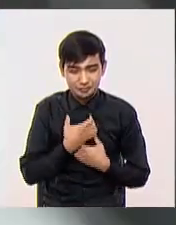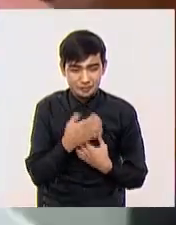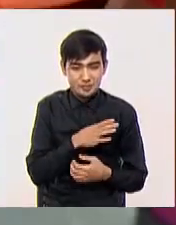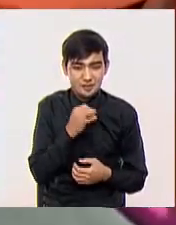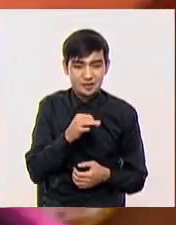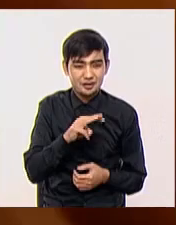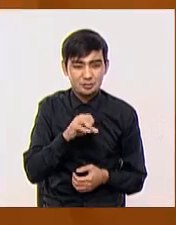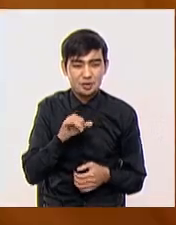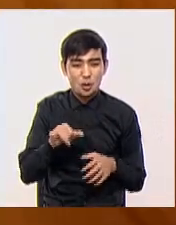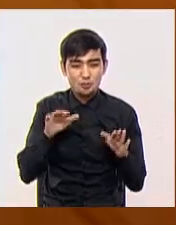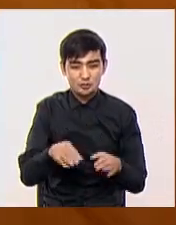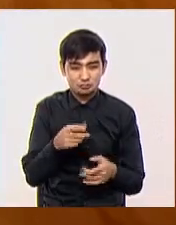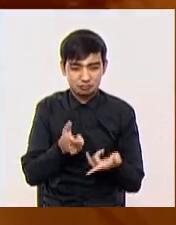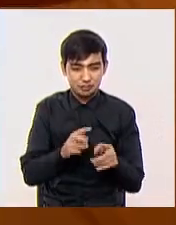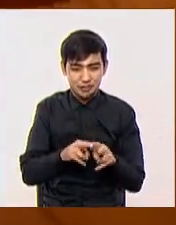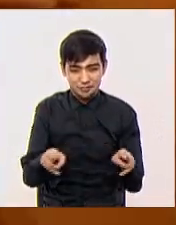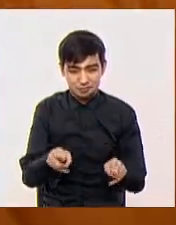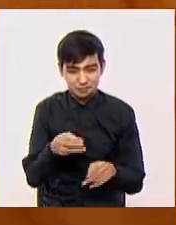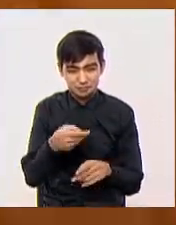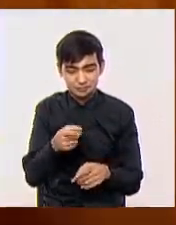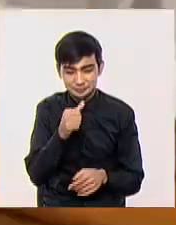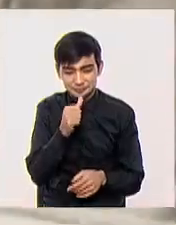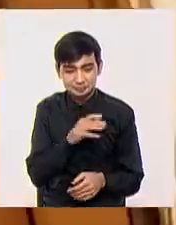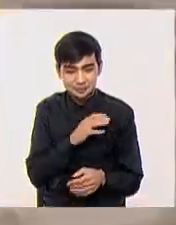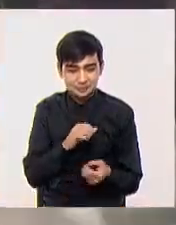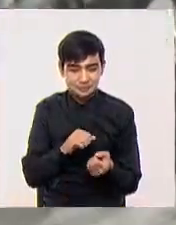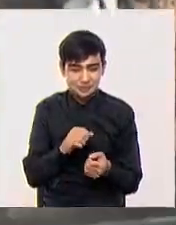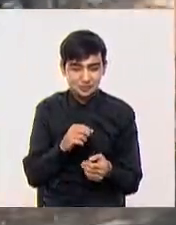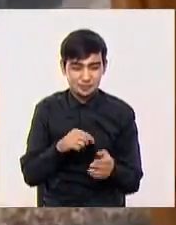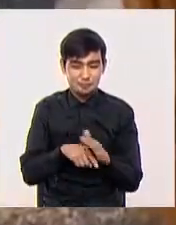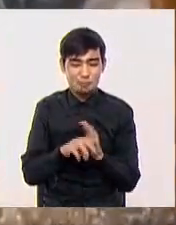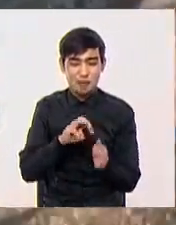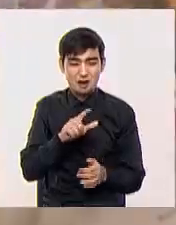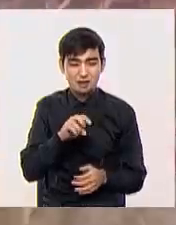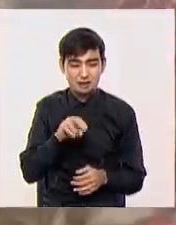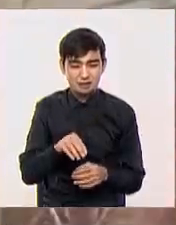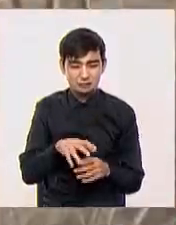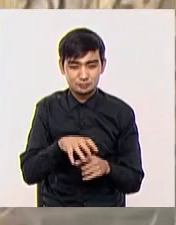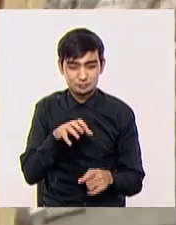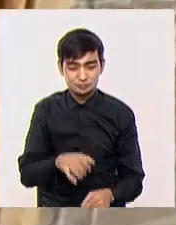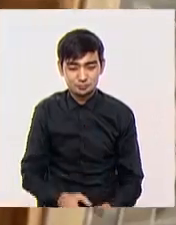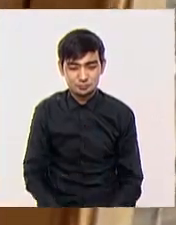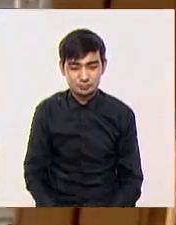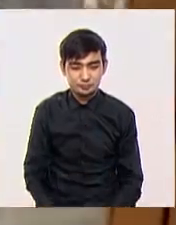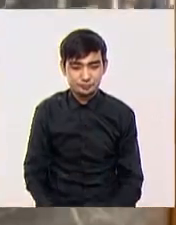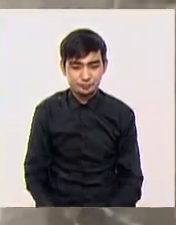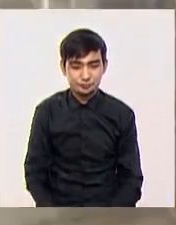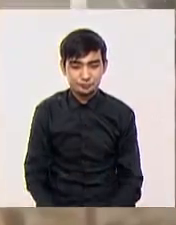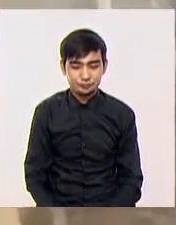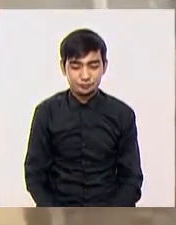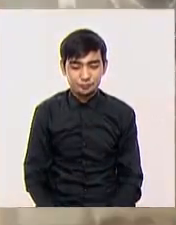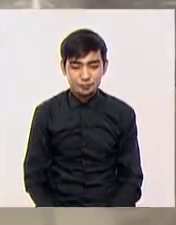Вячеслава Войцеховского. Результат оказался точно таким же. Вот балкон. Видите, он